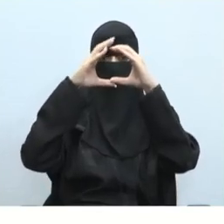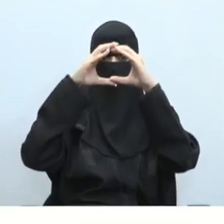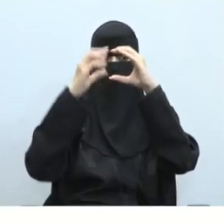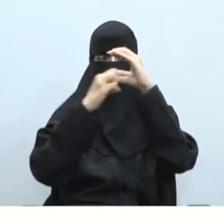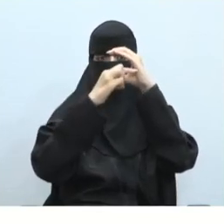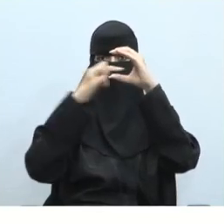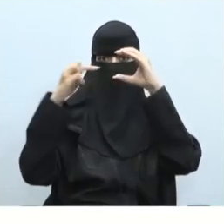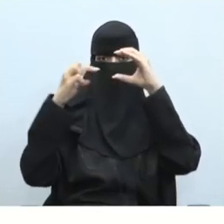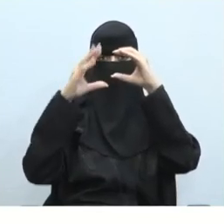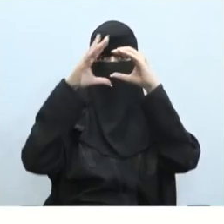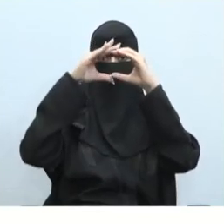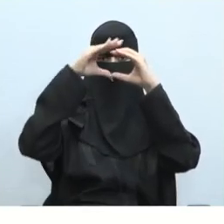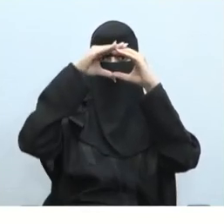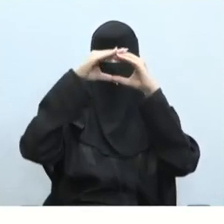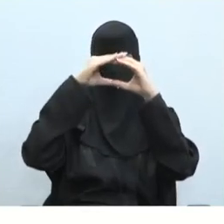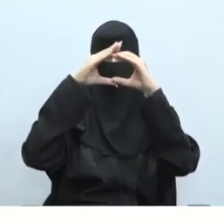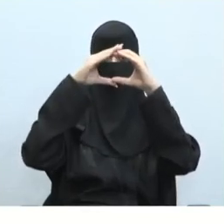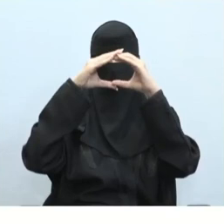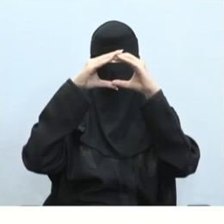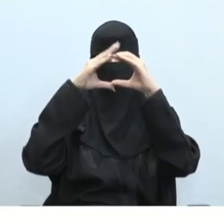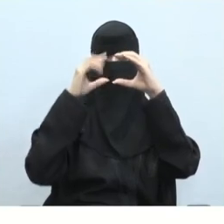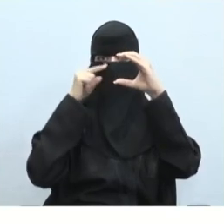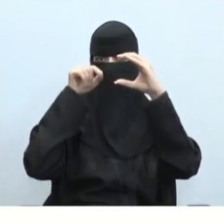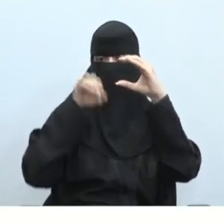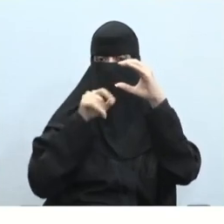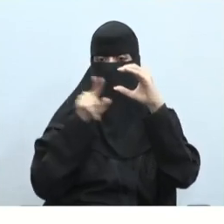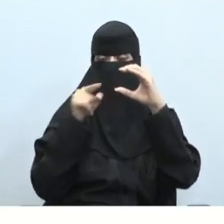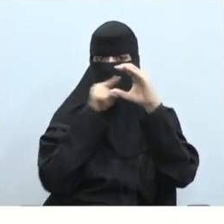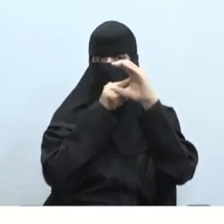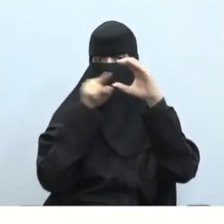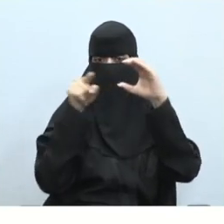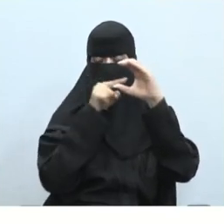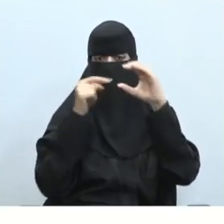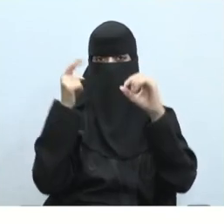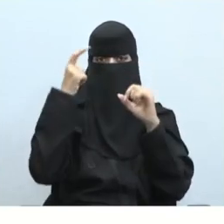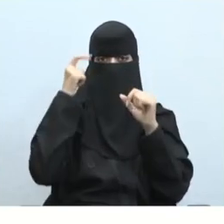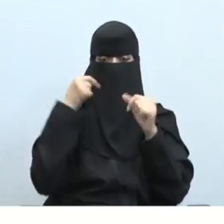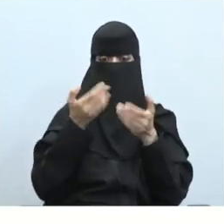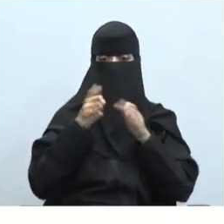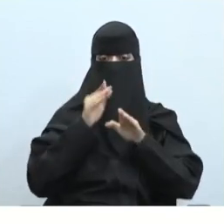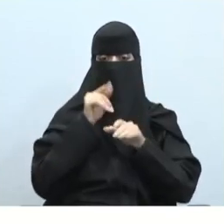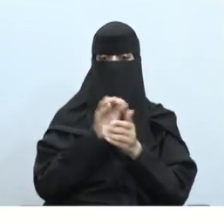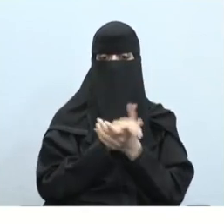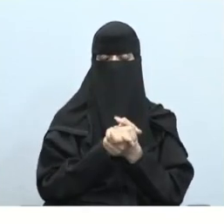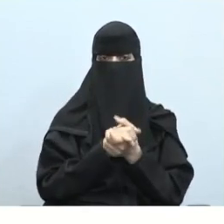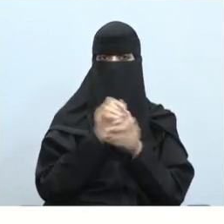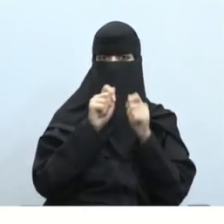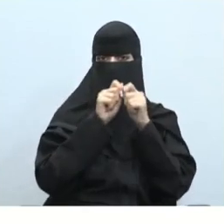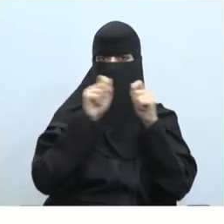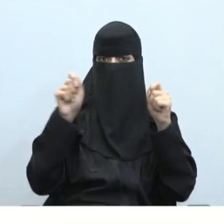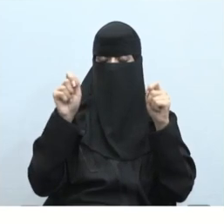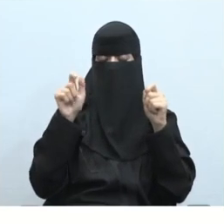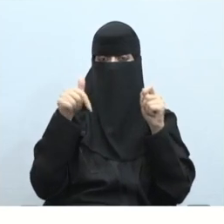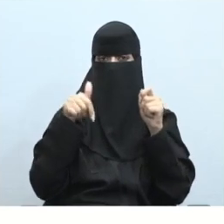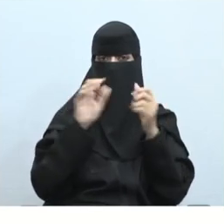ومفلطحه من القطبين فلابد انا وانتم ان نتعرف على ابعاد